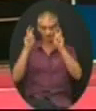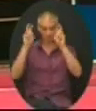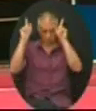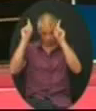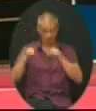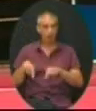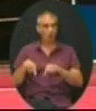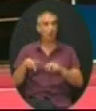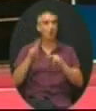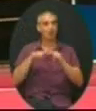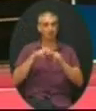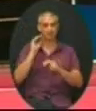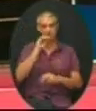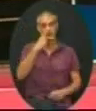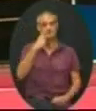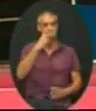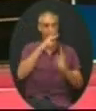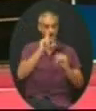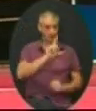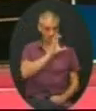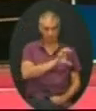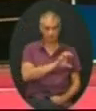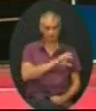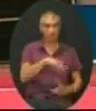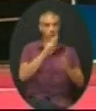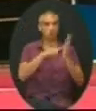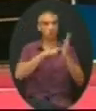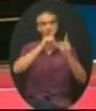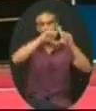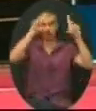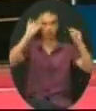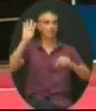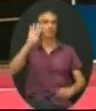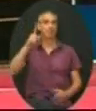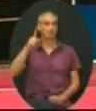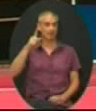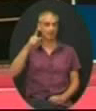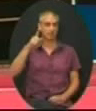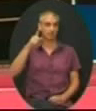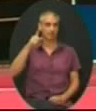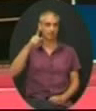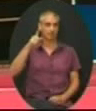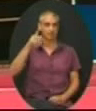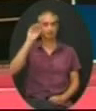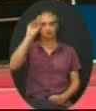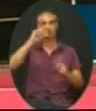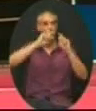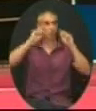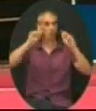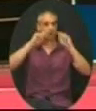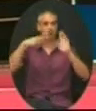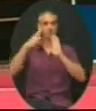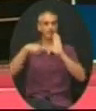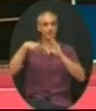כולו. אחר כך שמו את פילבר למטה, אחר כך שמו תמונה על כל העמוד של נתניהו, שמו כותרות של